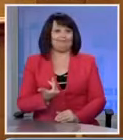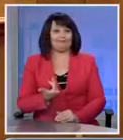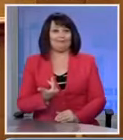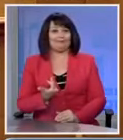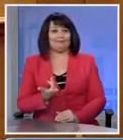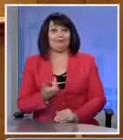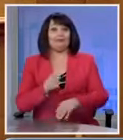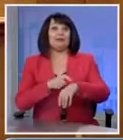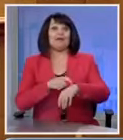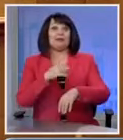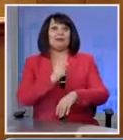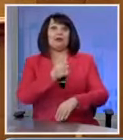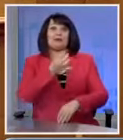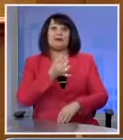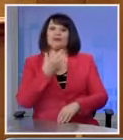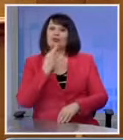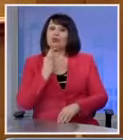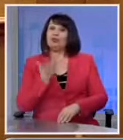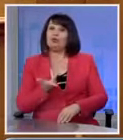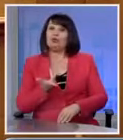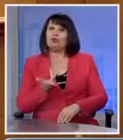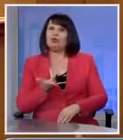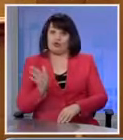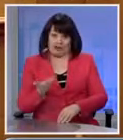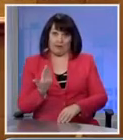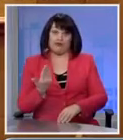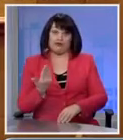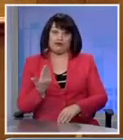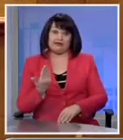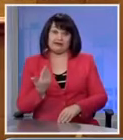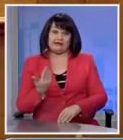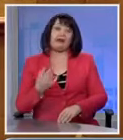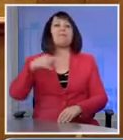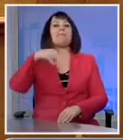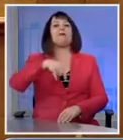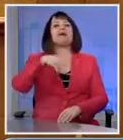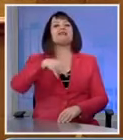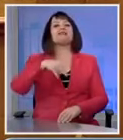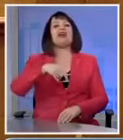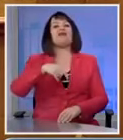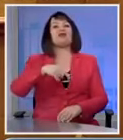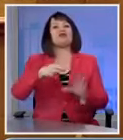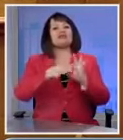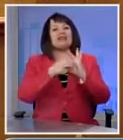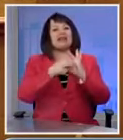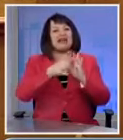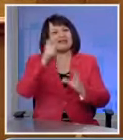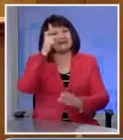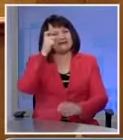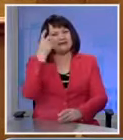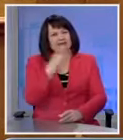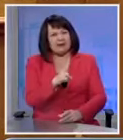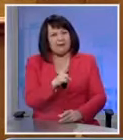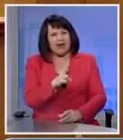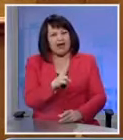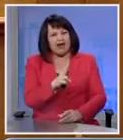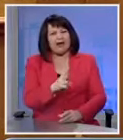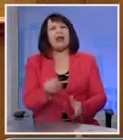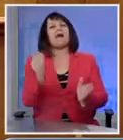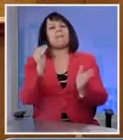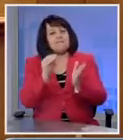Αν δεν προλάβατε, πείτε μας γιατί. Μετά τον κύριο Παπασταύρο, άλλος ένας στενός σας συνεργάτης έχει